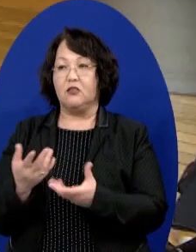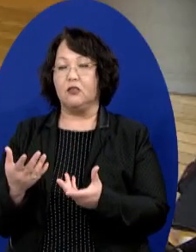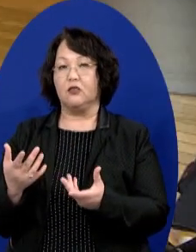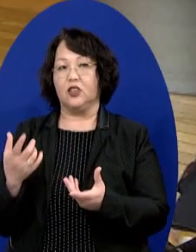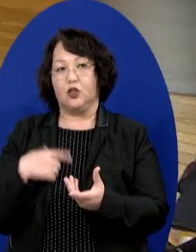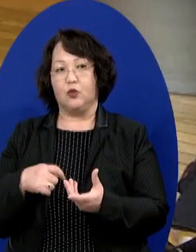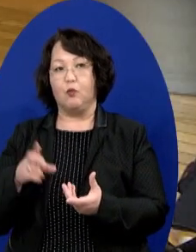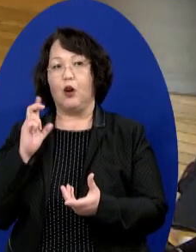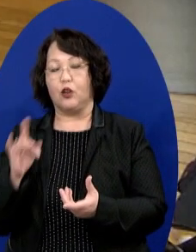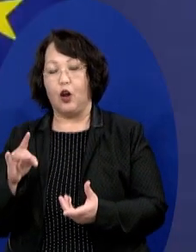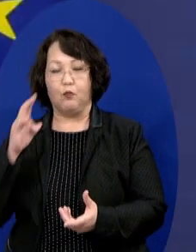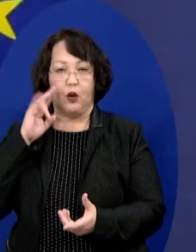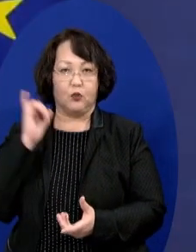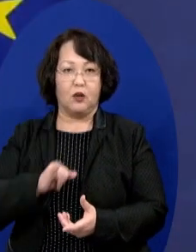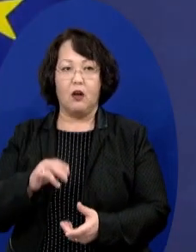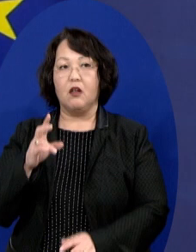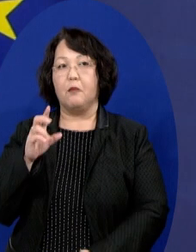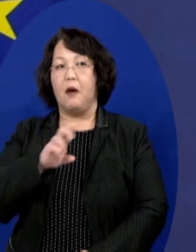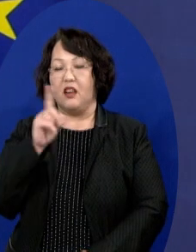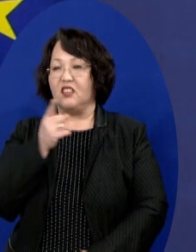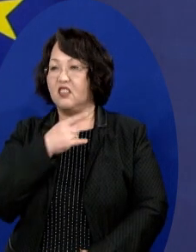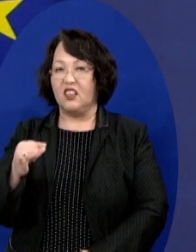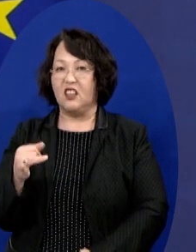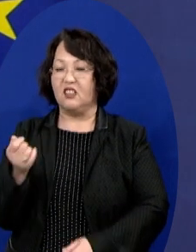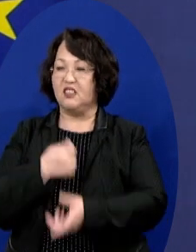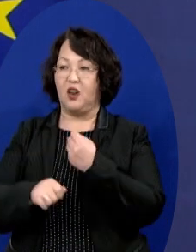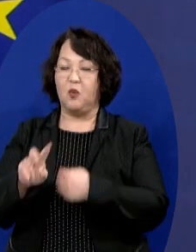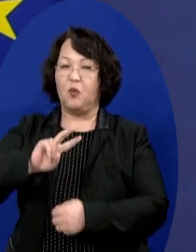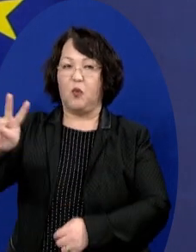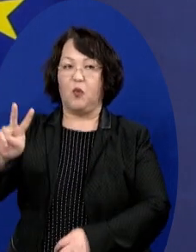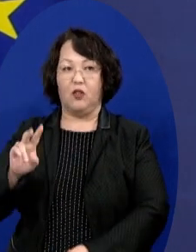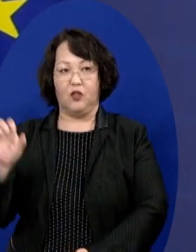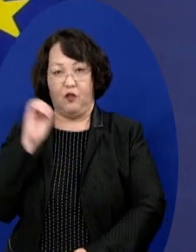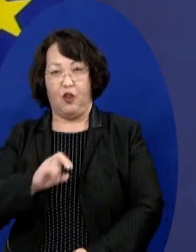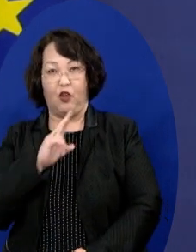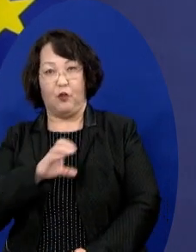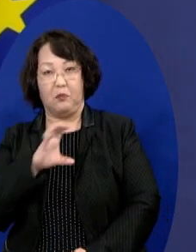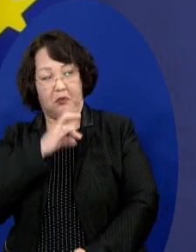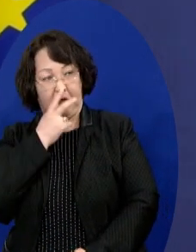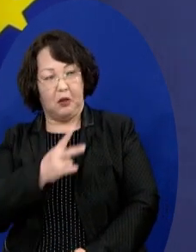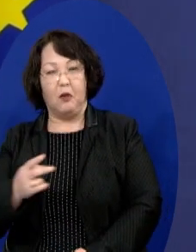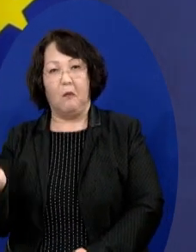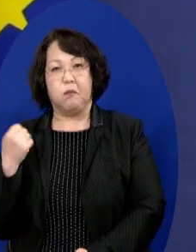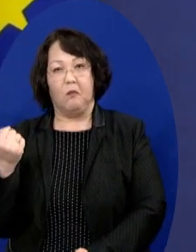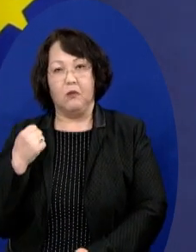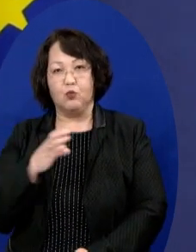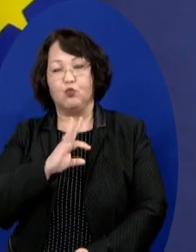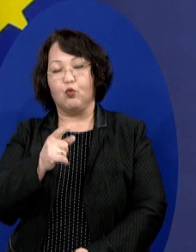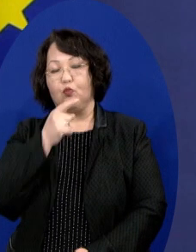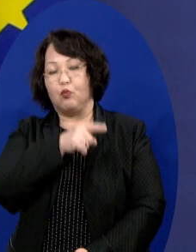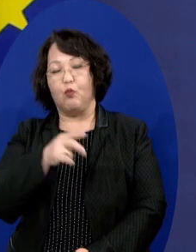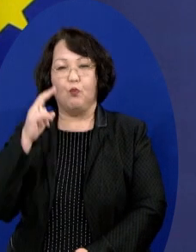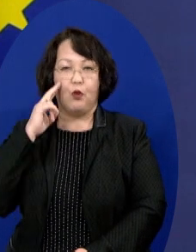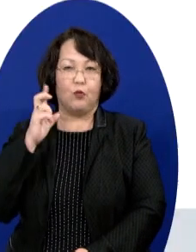улсуудад байгалийн хий нийлүүлэхэд зогсоосныг Оросын сүрдүүлэг гэж Европын комисс тодорхойлж байна. Польш, Болгар улсууд байгалийн хийн